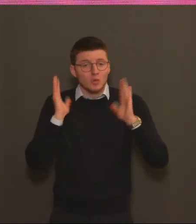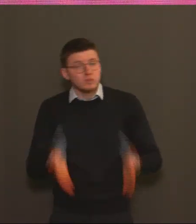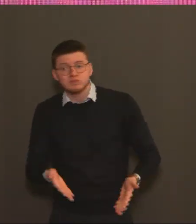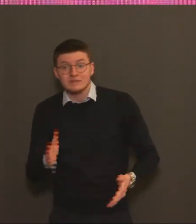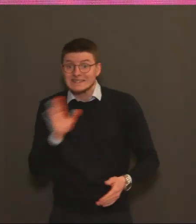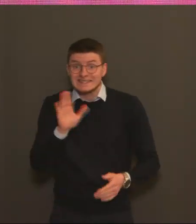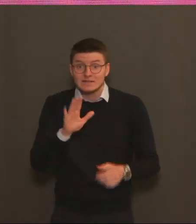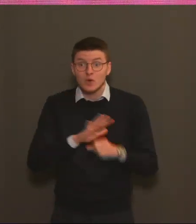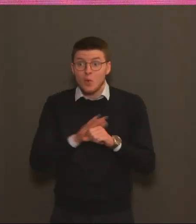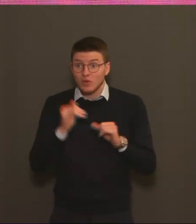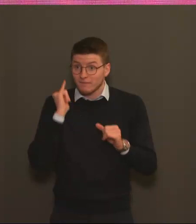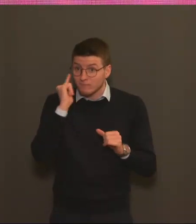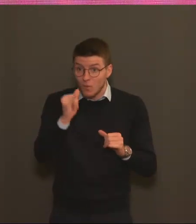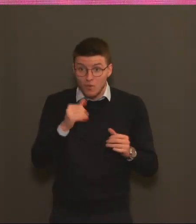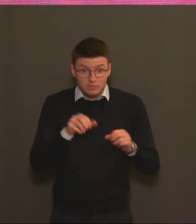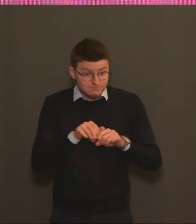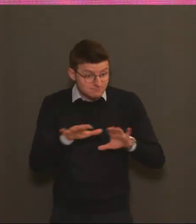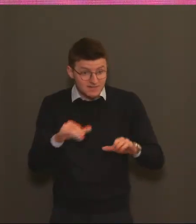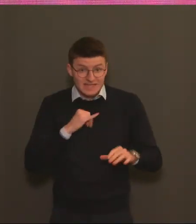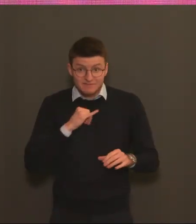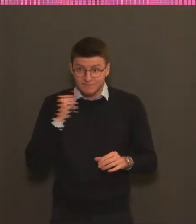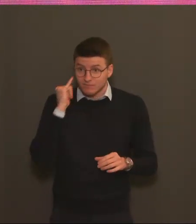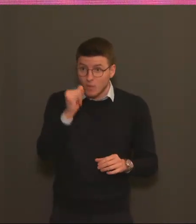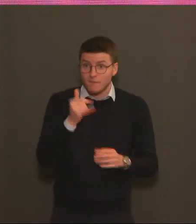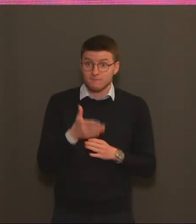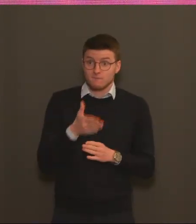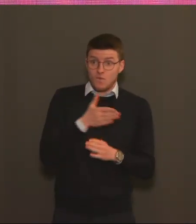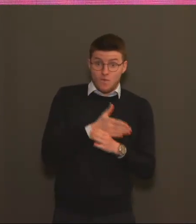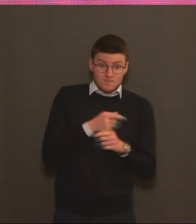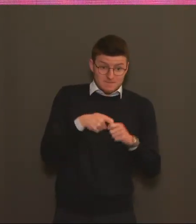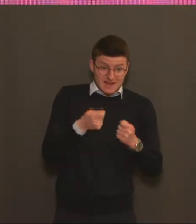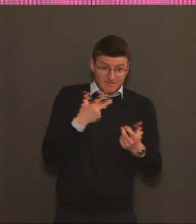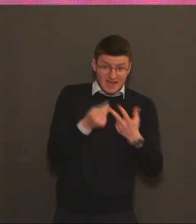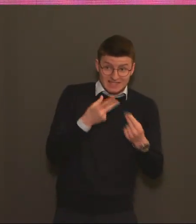even gevaarlijk als voor de start van de vaccinatiecampagne.